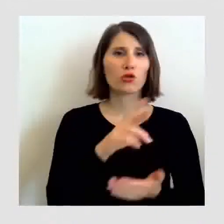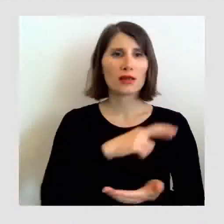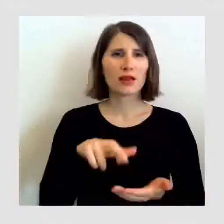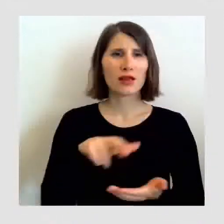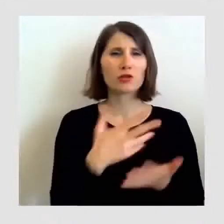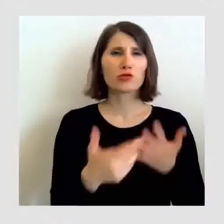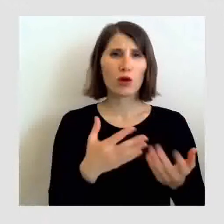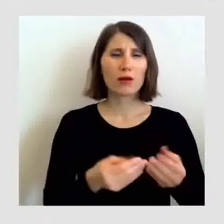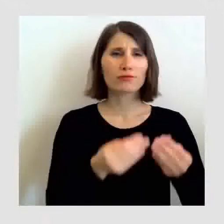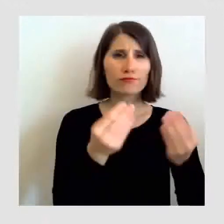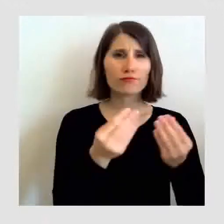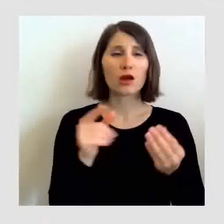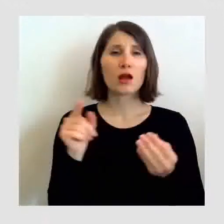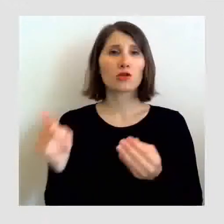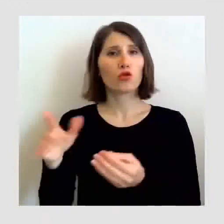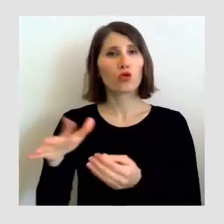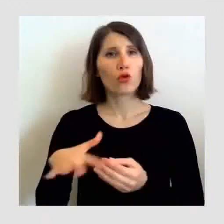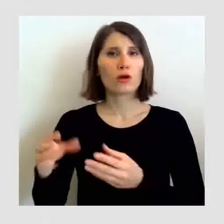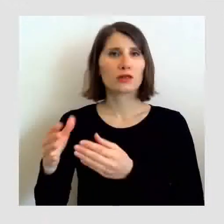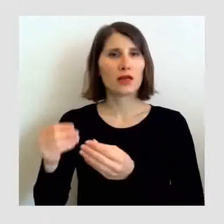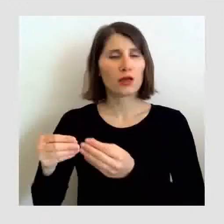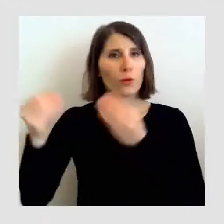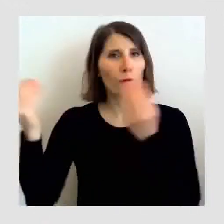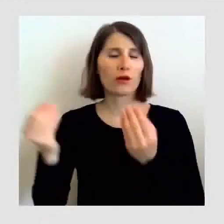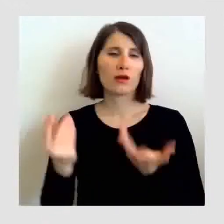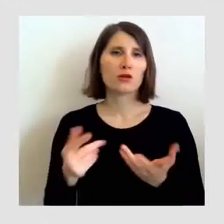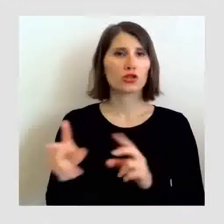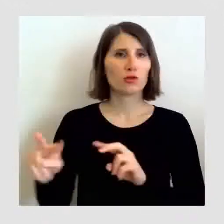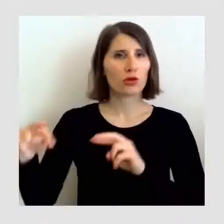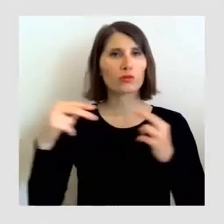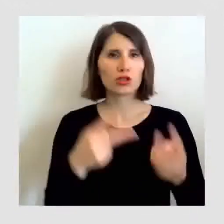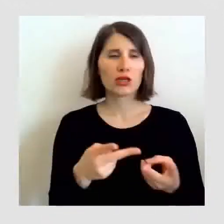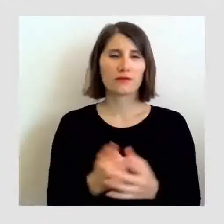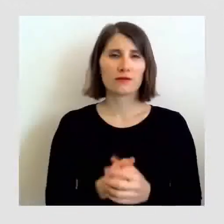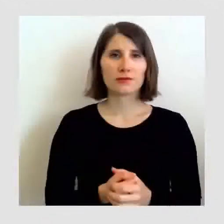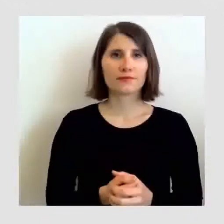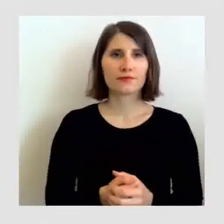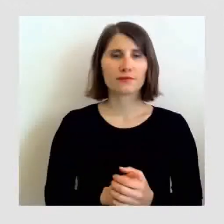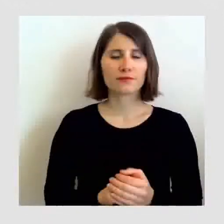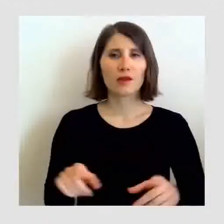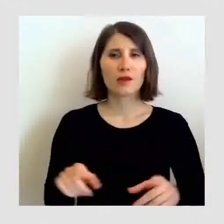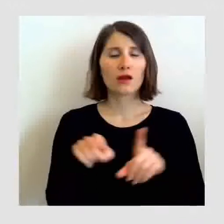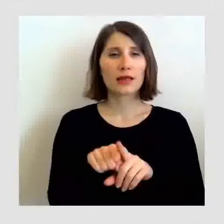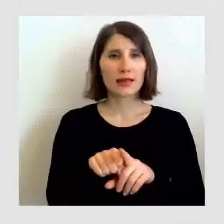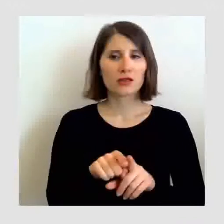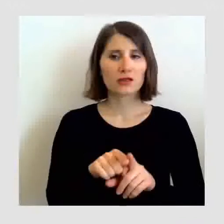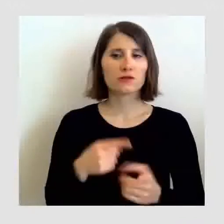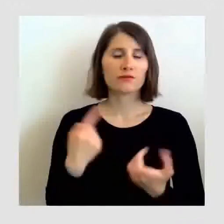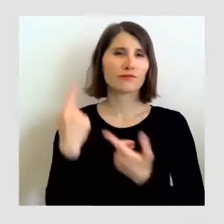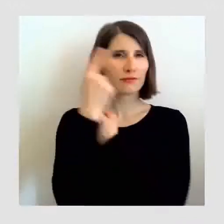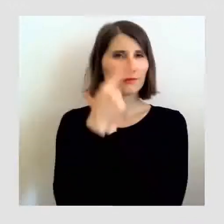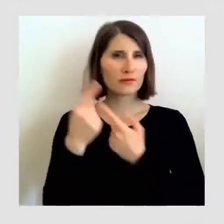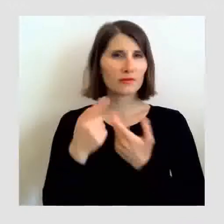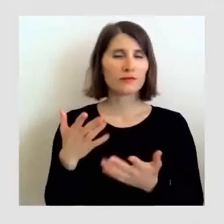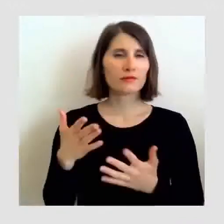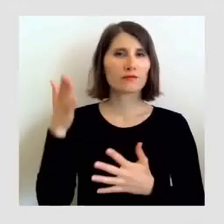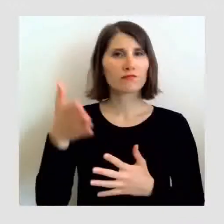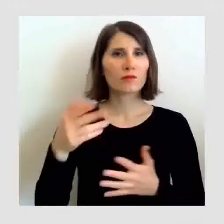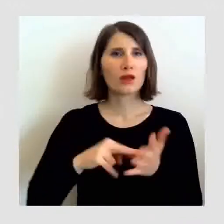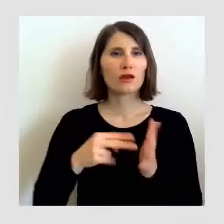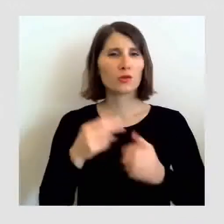regionów w okresie przejściowym, aby zapewnić wysoką alokację dla województwa dolnośląskiego. Jednocześnie w ramach przyszłej perspektywy będziemy wdrażać Fundusz